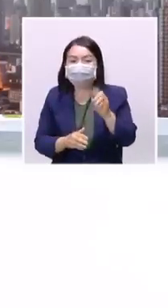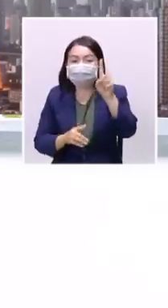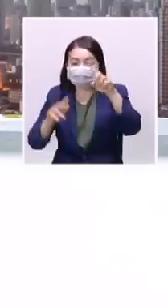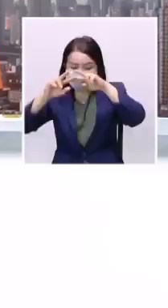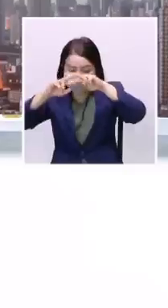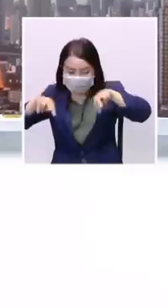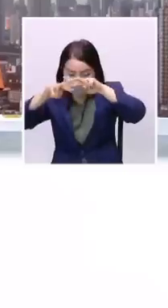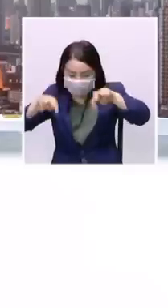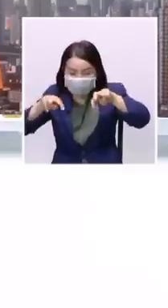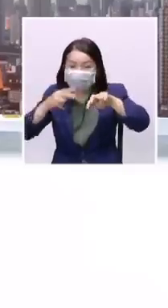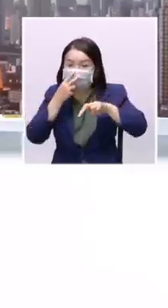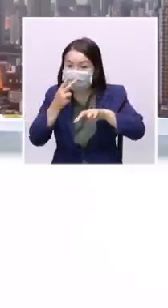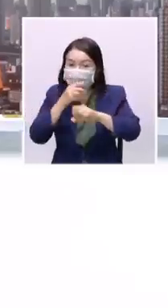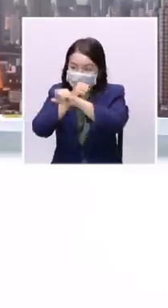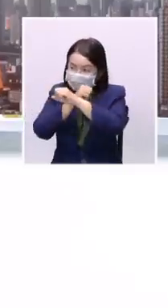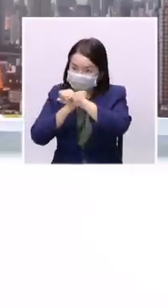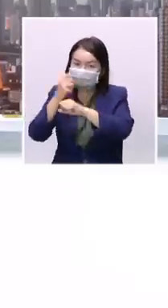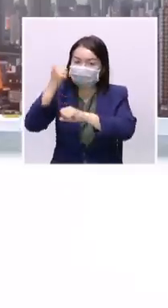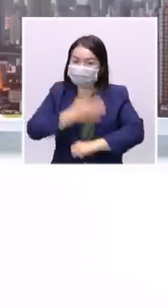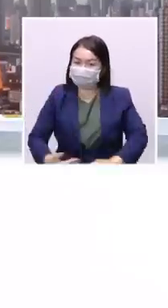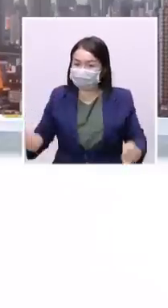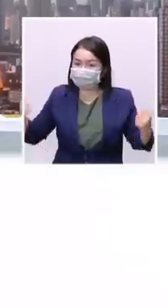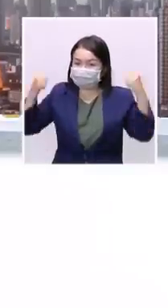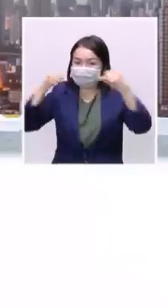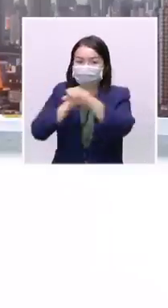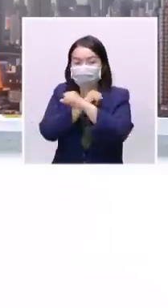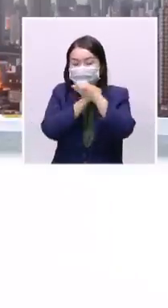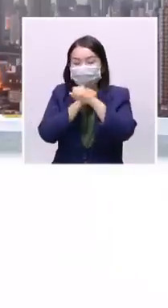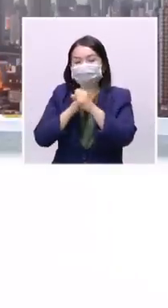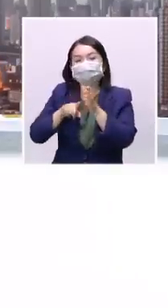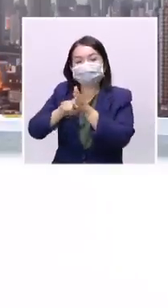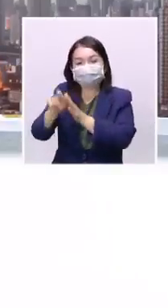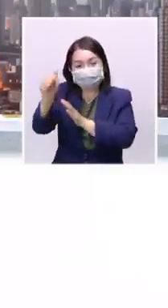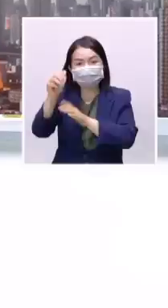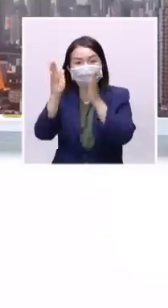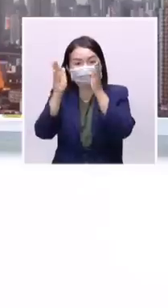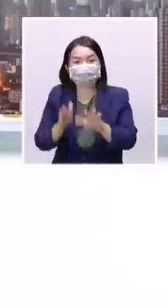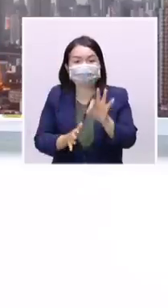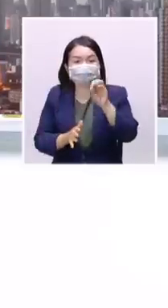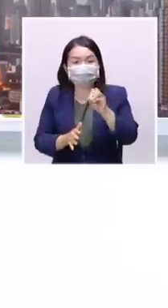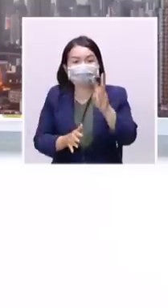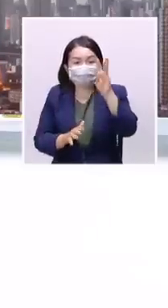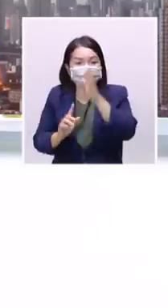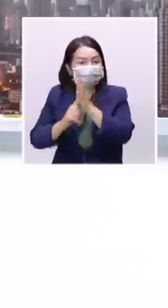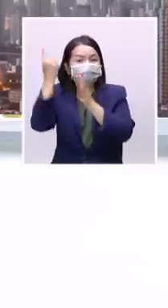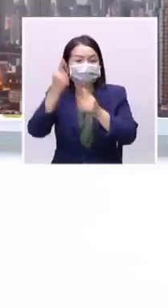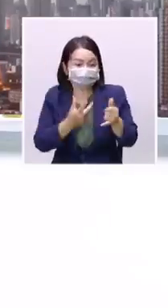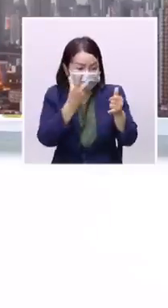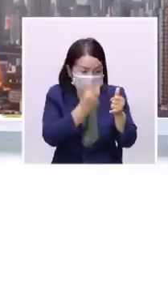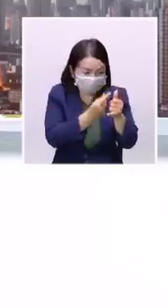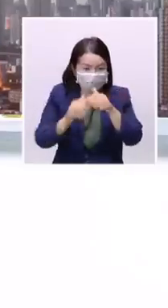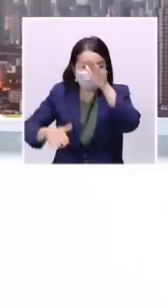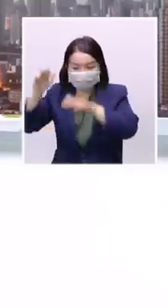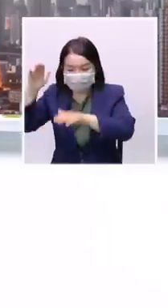ผลวิจัยนะคะว่าสามารถเพิ่มภูมิคุ้มกันให้กับร่างกายได้ถึง 90 6-7เปอร์เซ็นซึ่งที่คือเข็มแรกนะคะแล้วพอไป